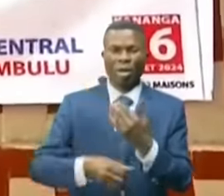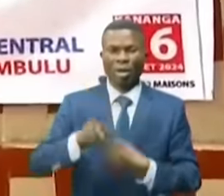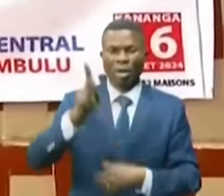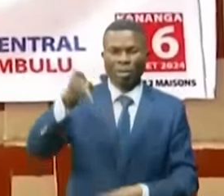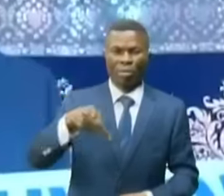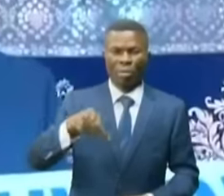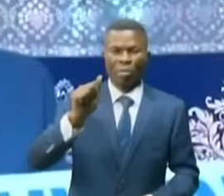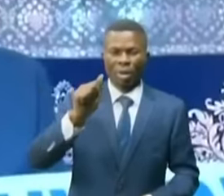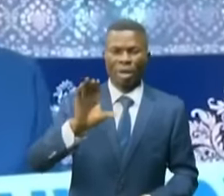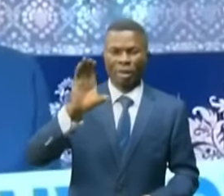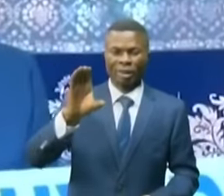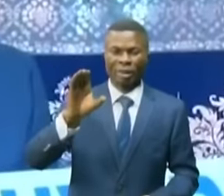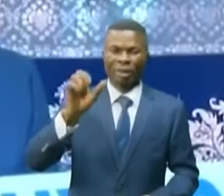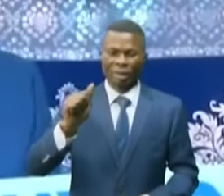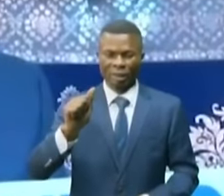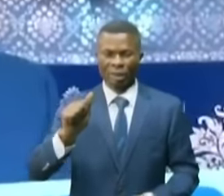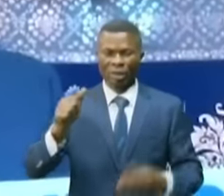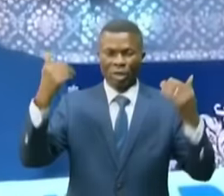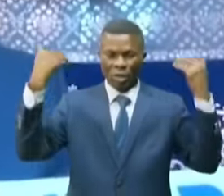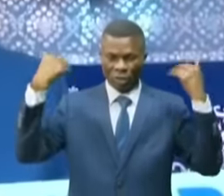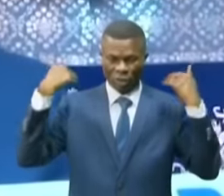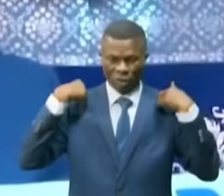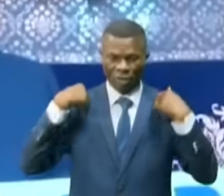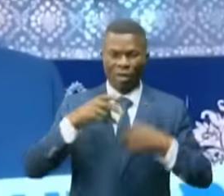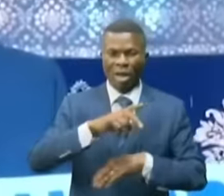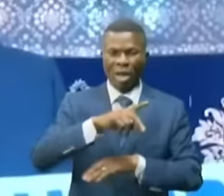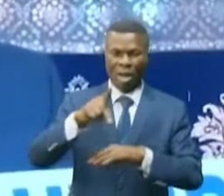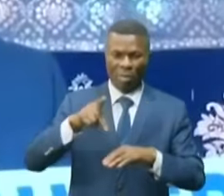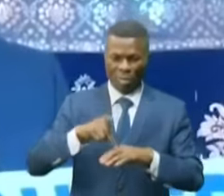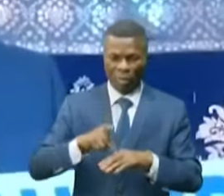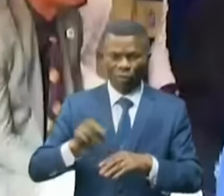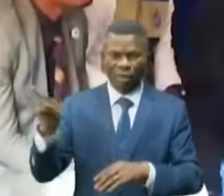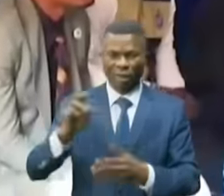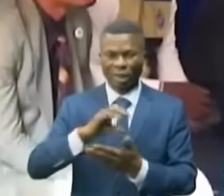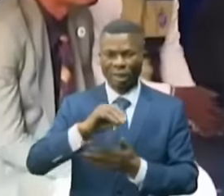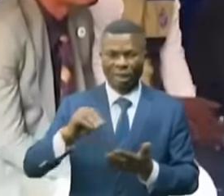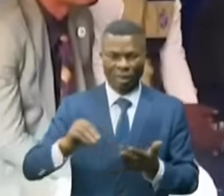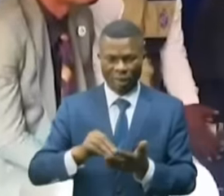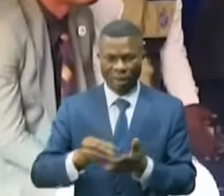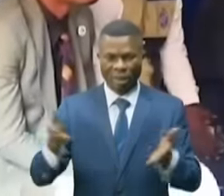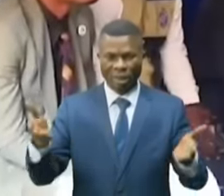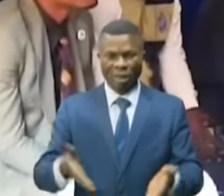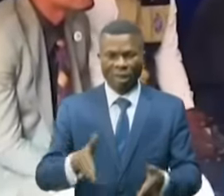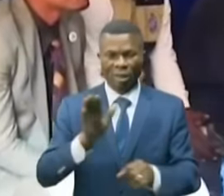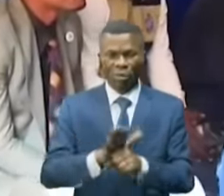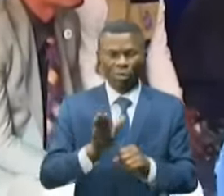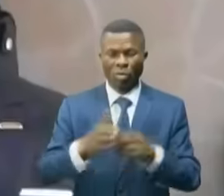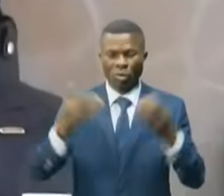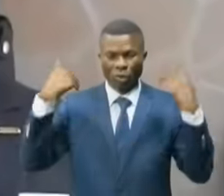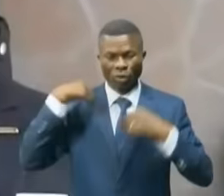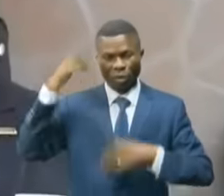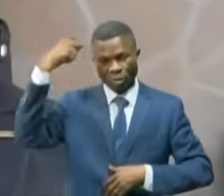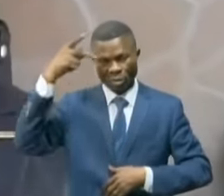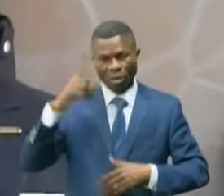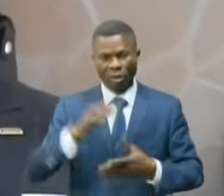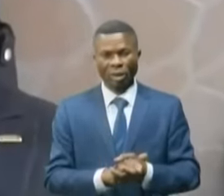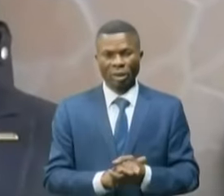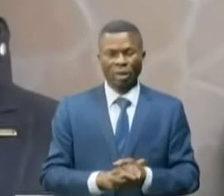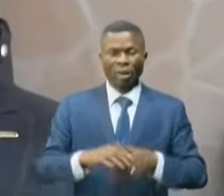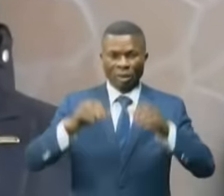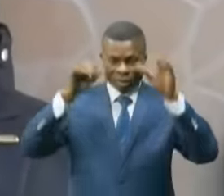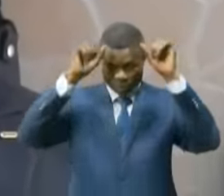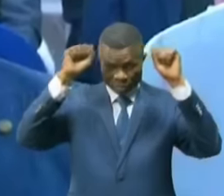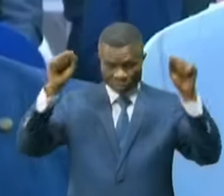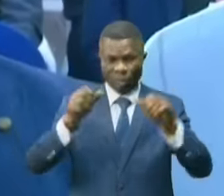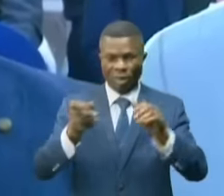présidée par le chef de l'exécutif provincial du Kasaï central, Joseph Moïse Kamboulou, s'est déroulée en présence de diverses personnalités, dont le président de l'Assemblée